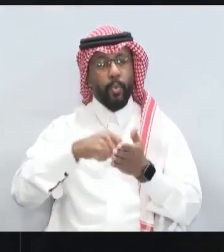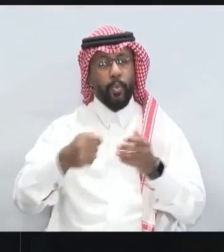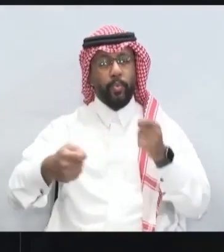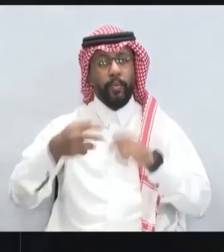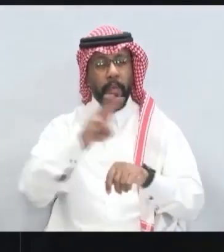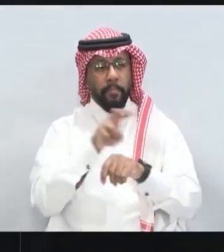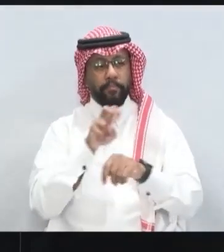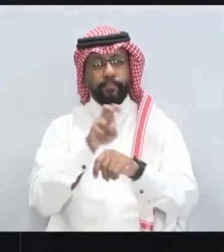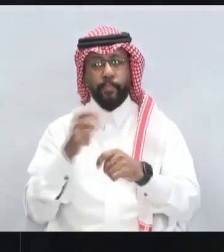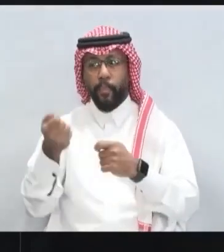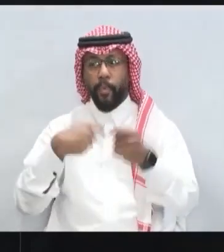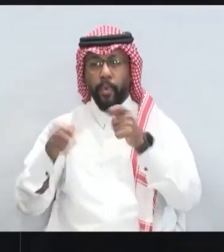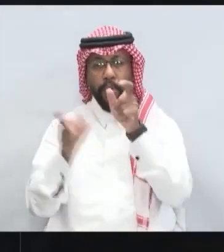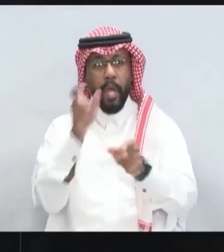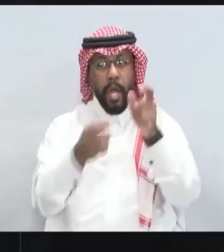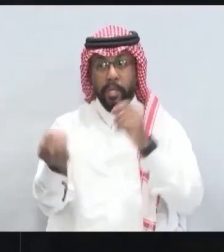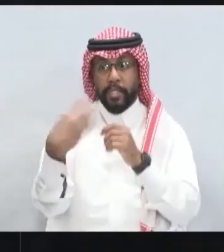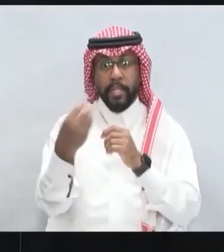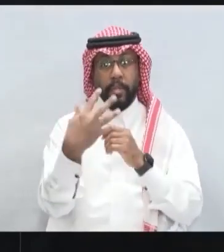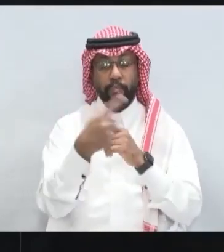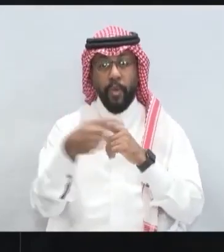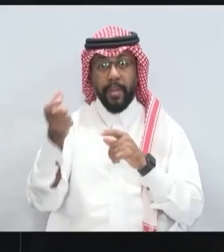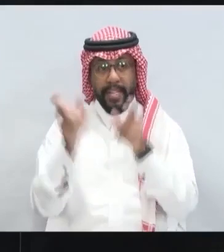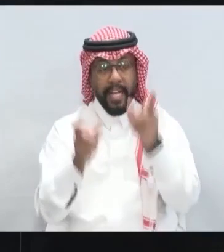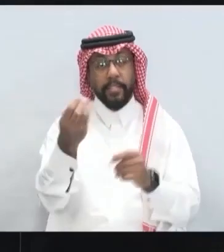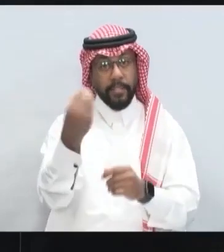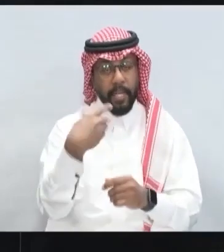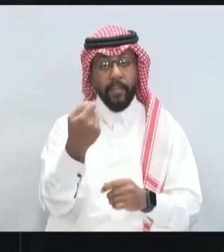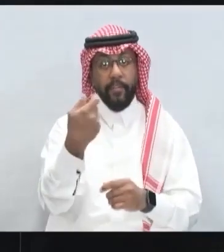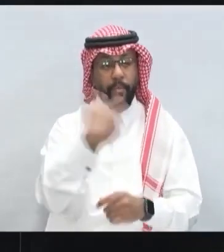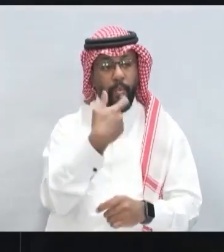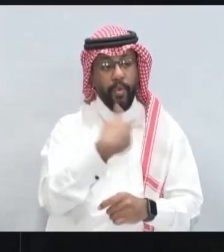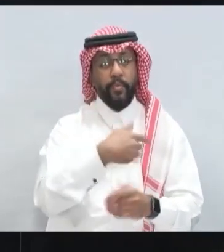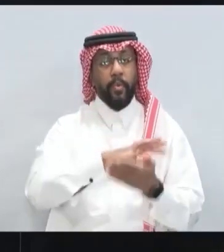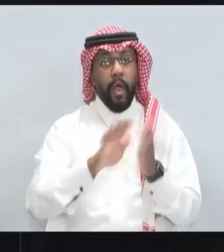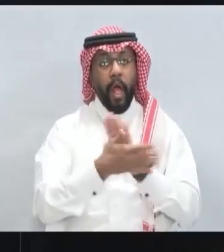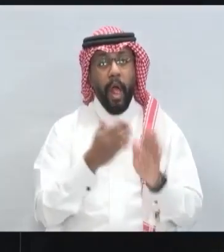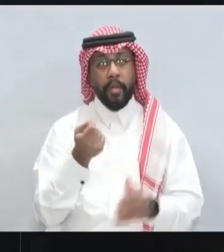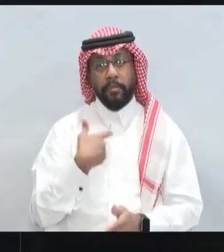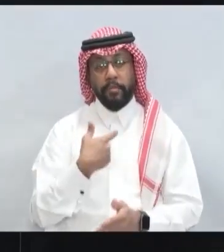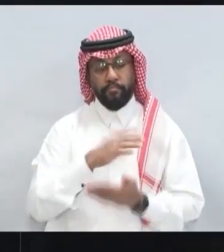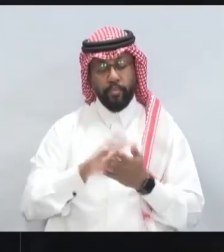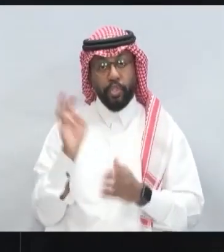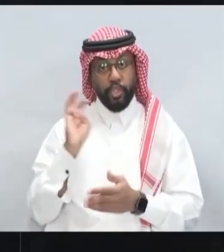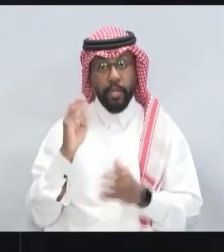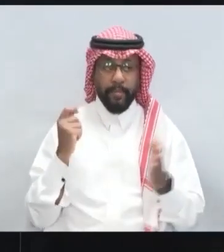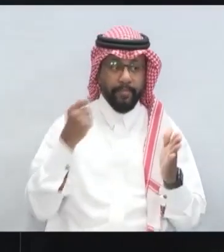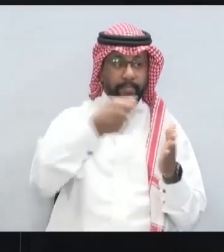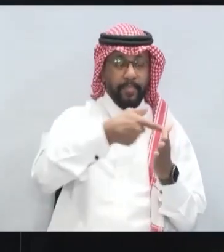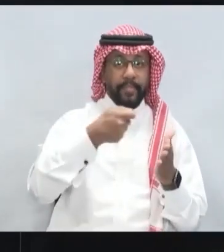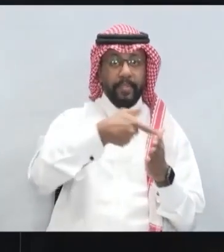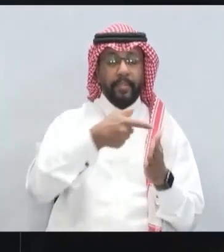وايضا حقوق الا التزامات التي تدفعها تجاه الاخرين وبالتالي نحكم عليها من خلال هذه الاصول المتداوله اذا كان